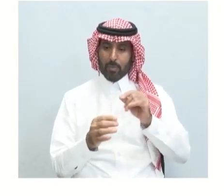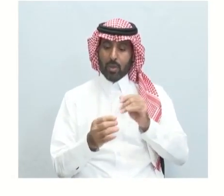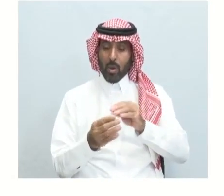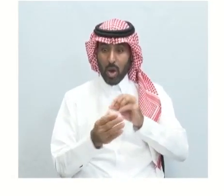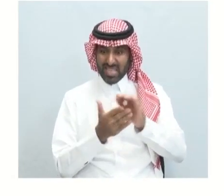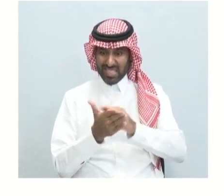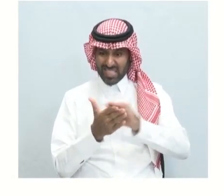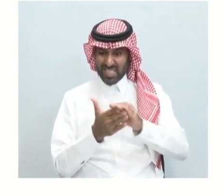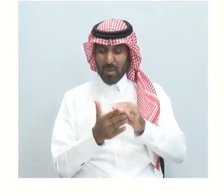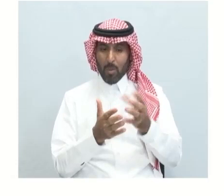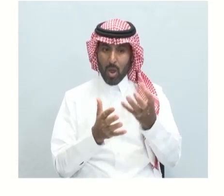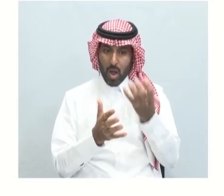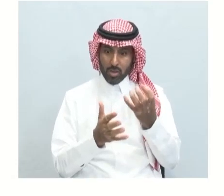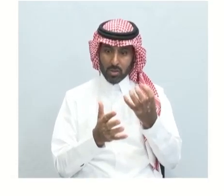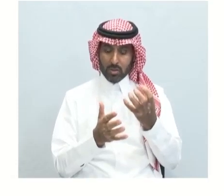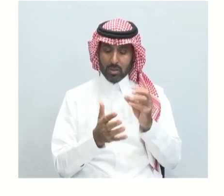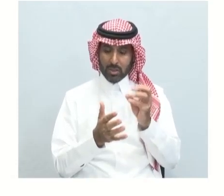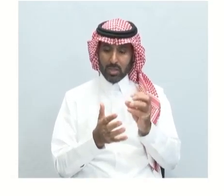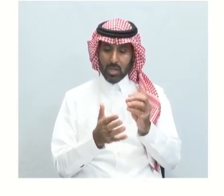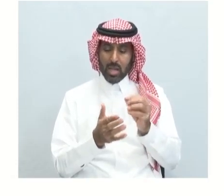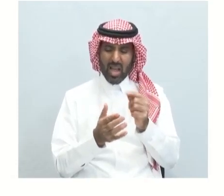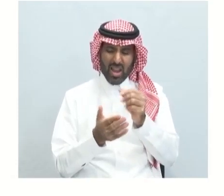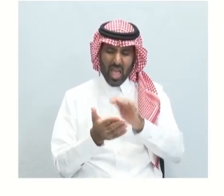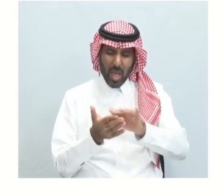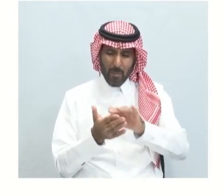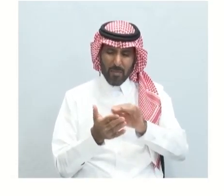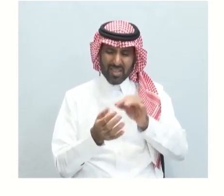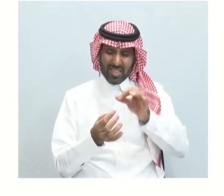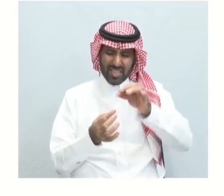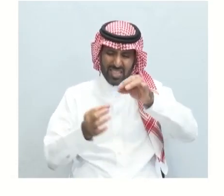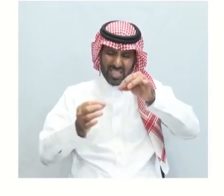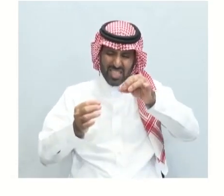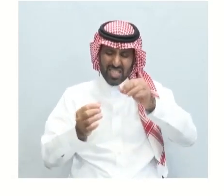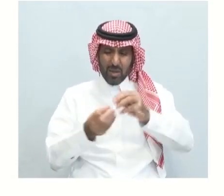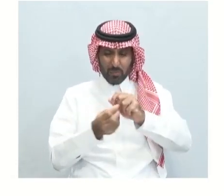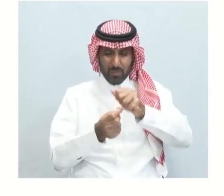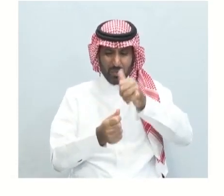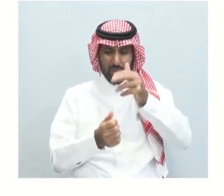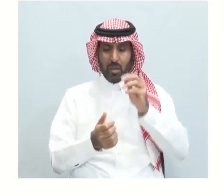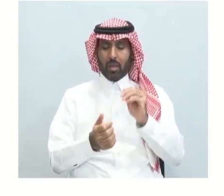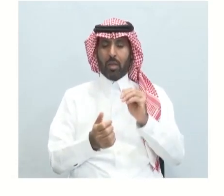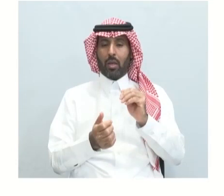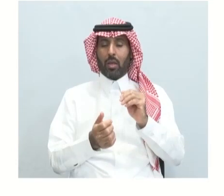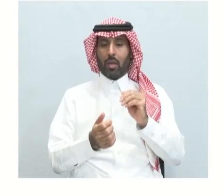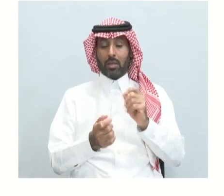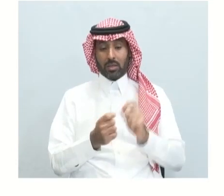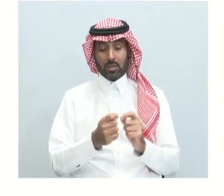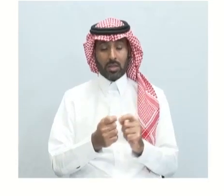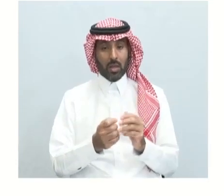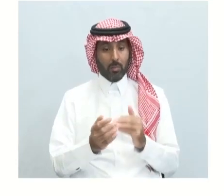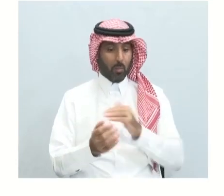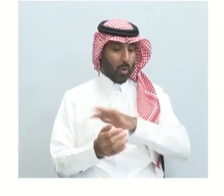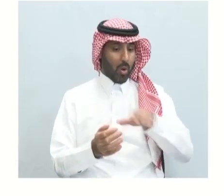منها الحصا وانعم منها الغرين اي الطين وتتكون